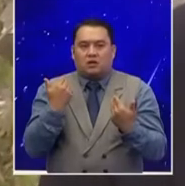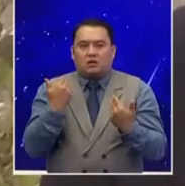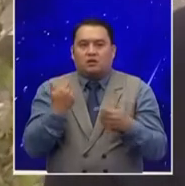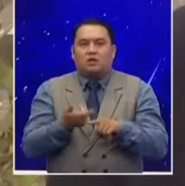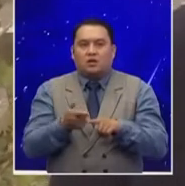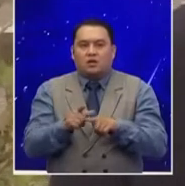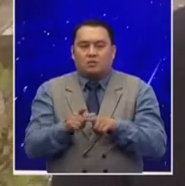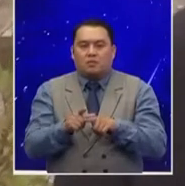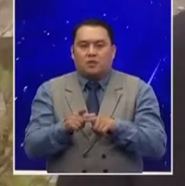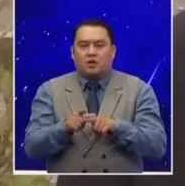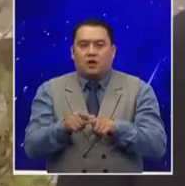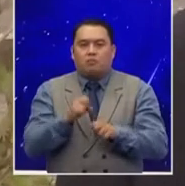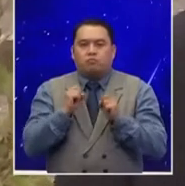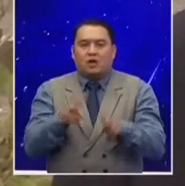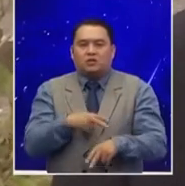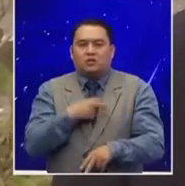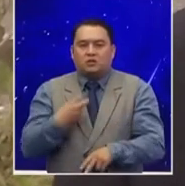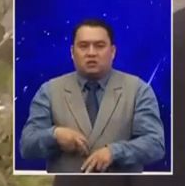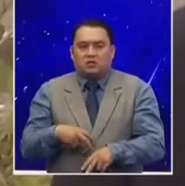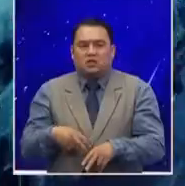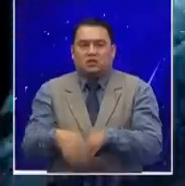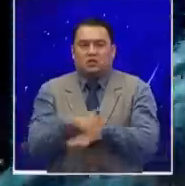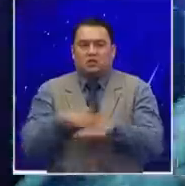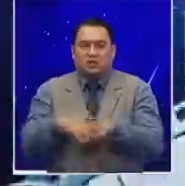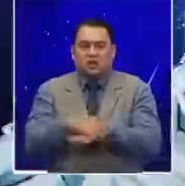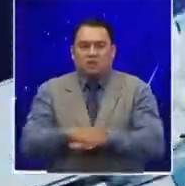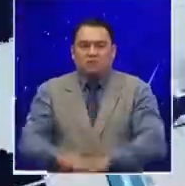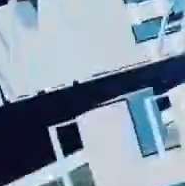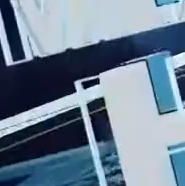самым подвергают опасность населения.